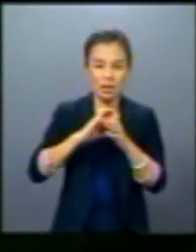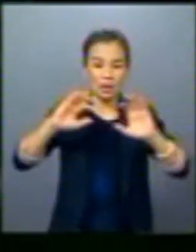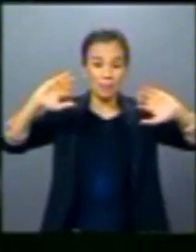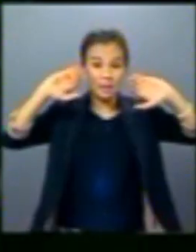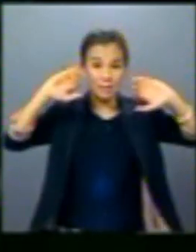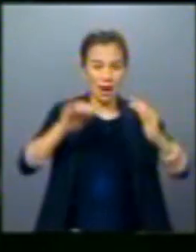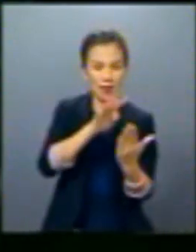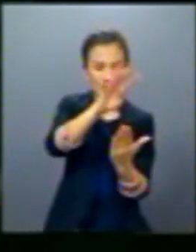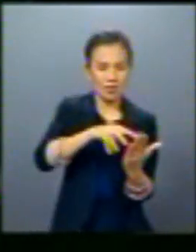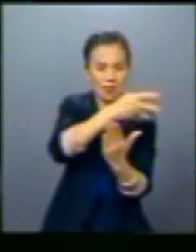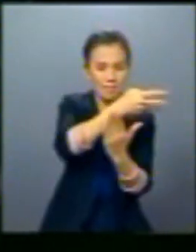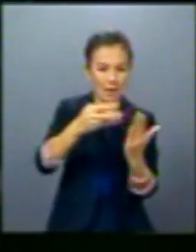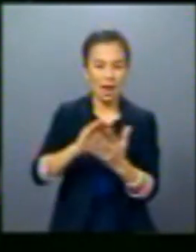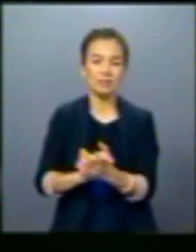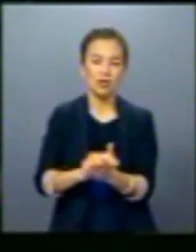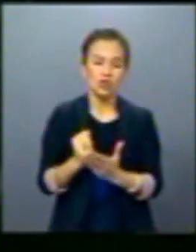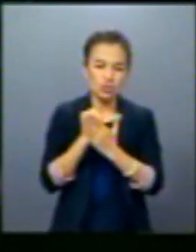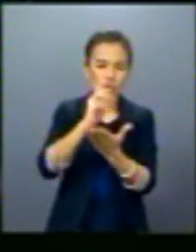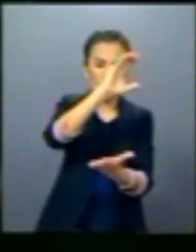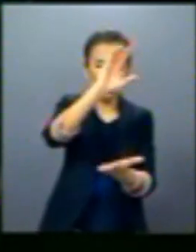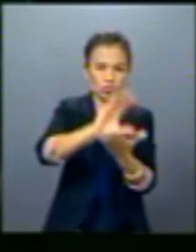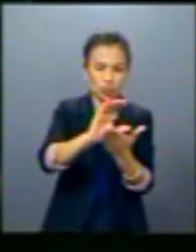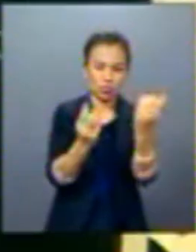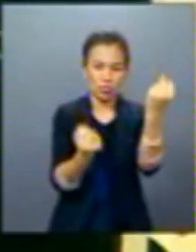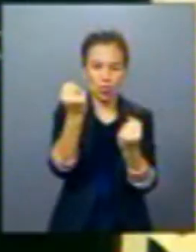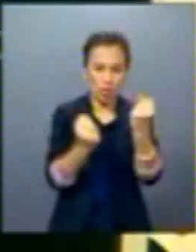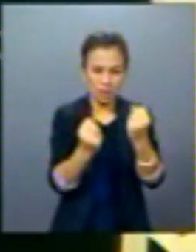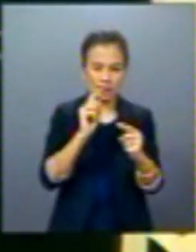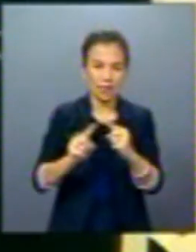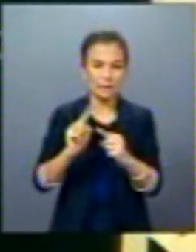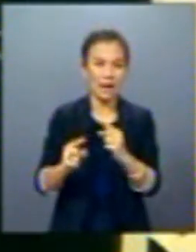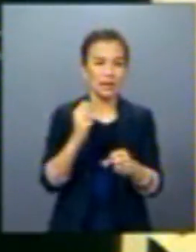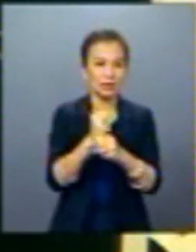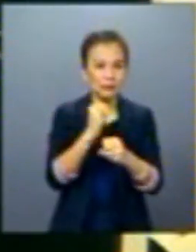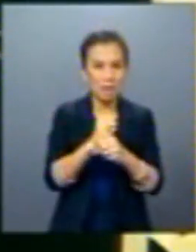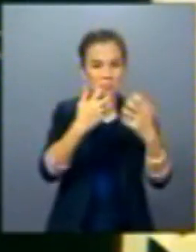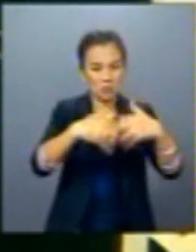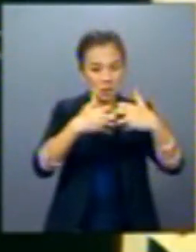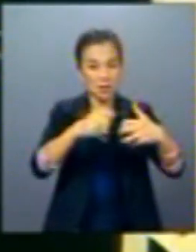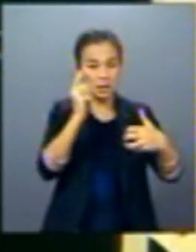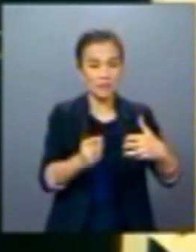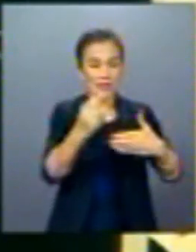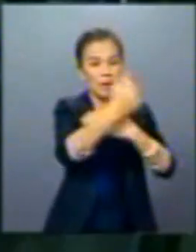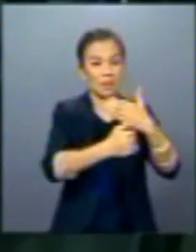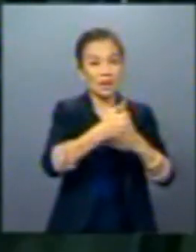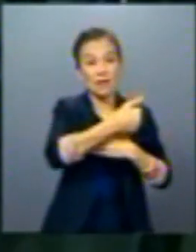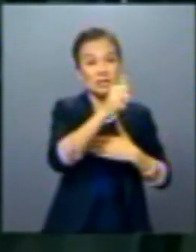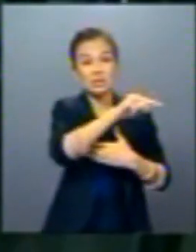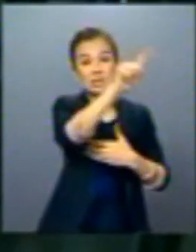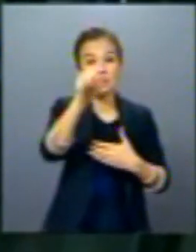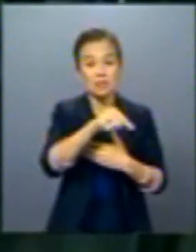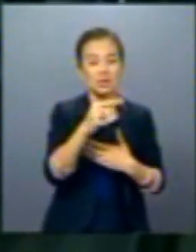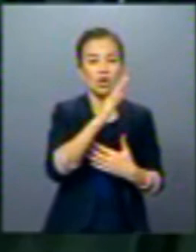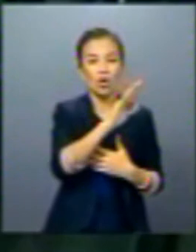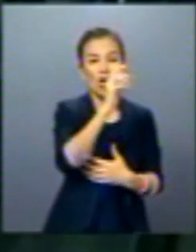ออกมาจะทำให้เกิดการลงทุนของบรรดาค่ายรถจริงๆเหตุผลก็เพราะว่าประเทศอื่นในอาเซียนอย่างอินโดนีเซีย